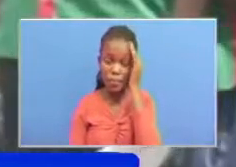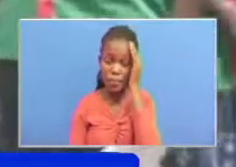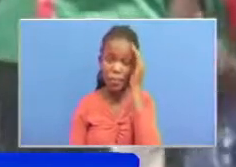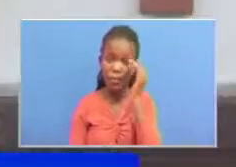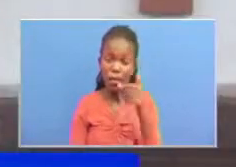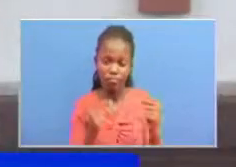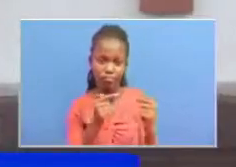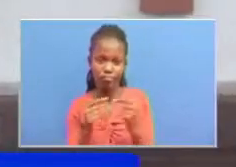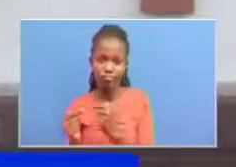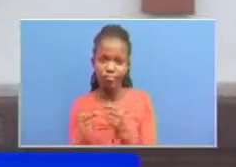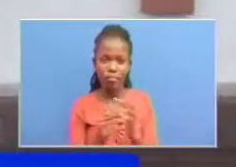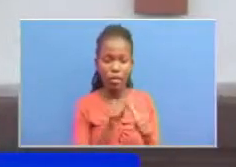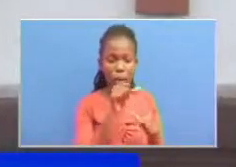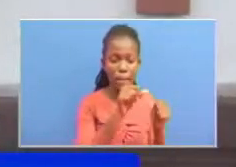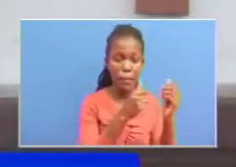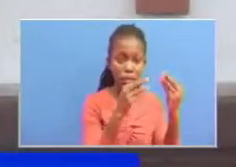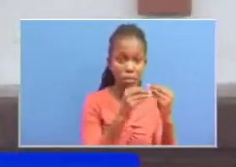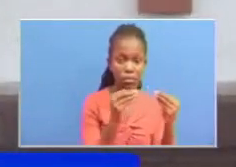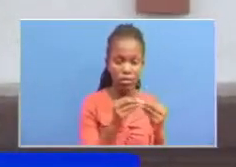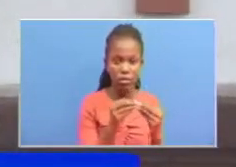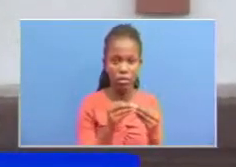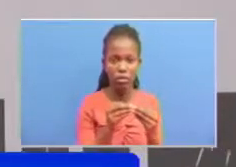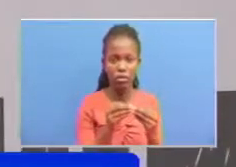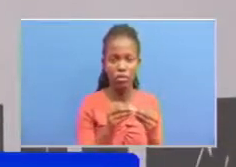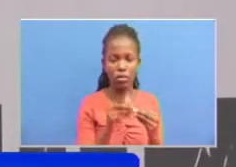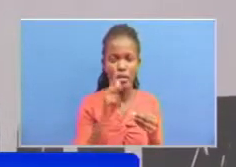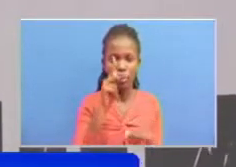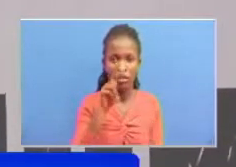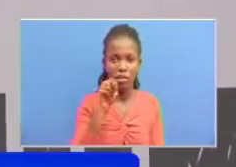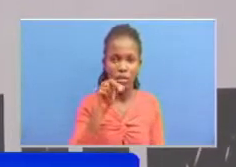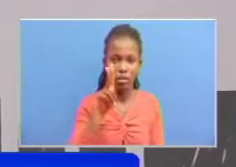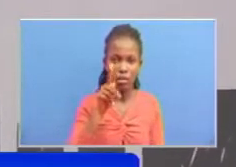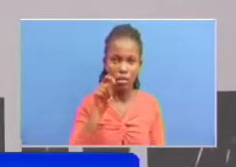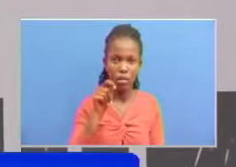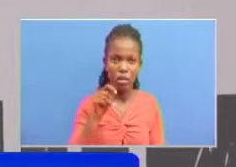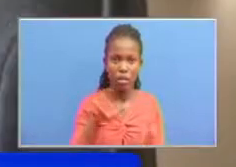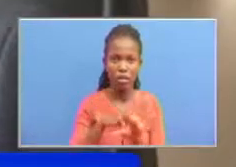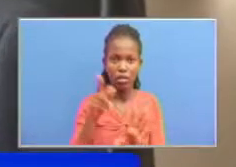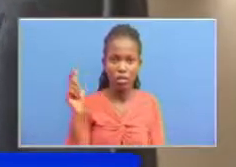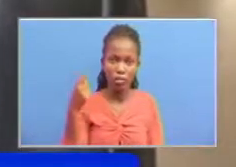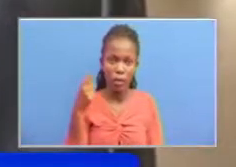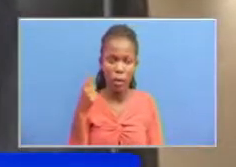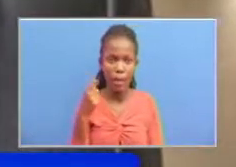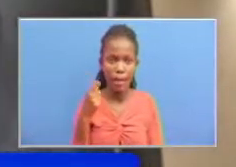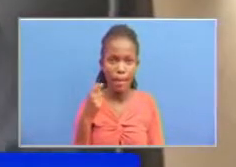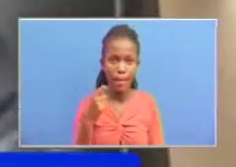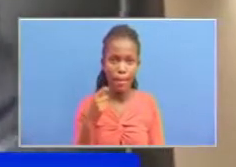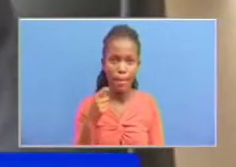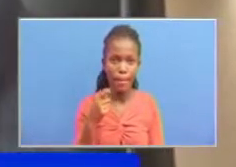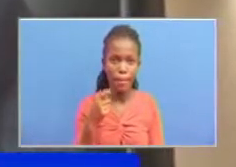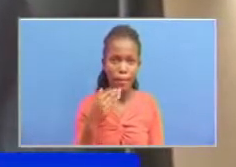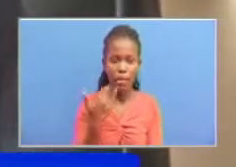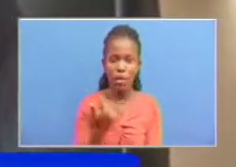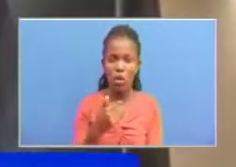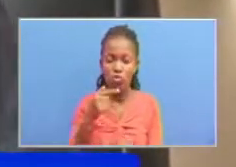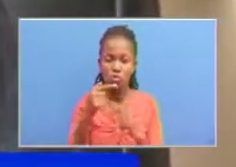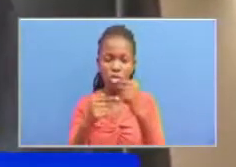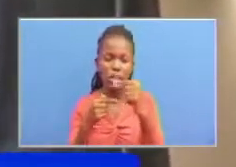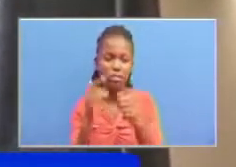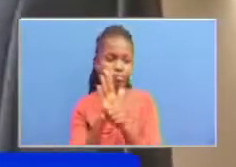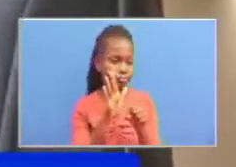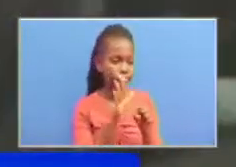Gusa nisio kukonya umbano imwana chamani kinene cha kutacha mavata ma alimu wa Kenya cha nat. No siende kuikini ya